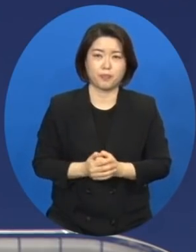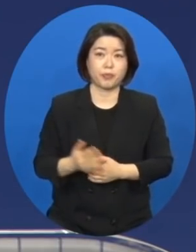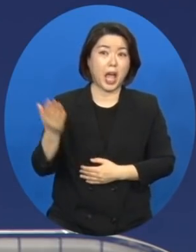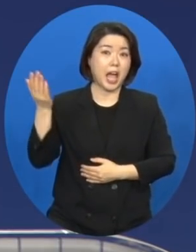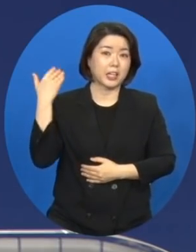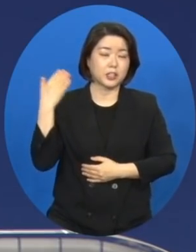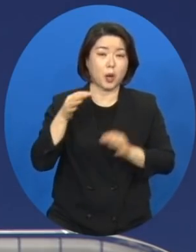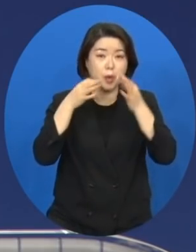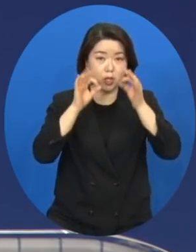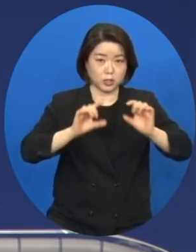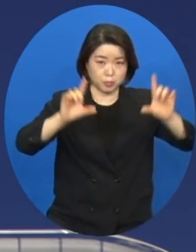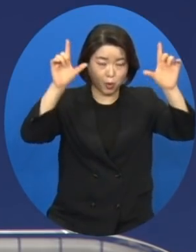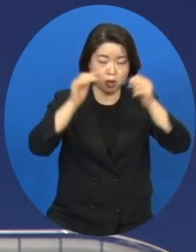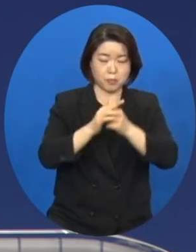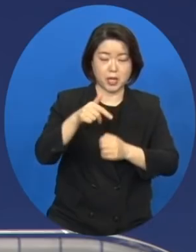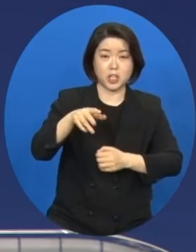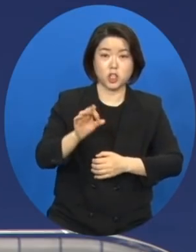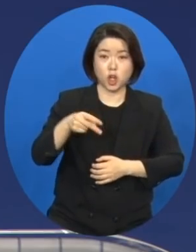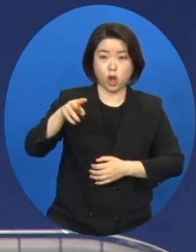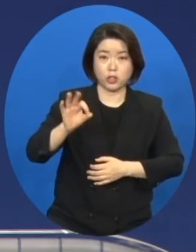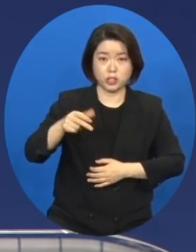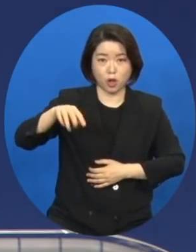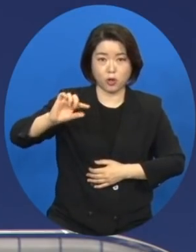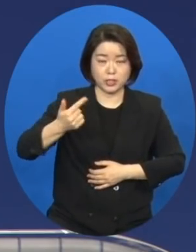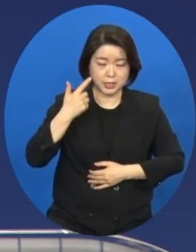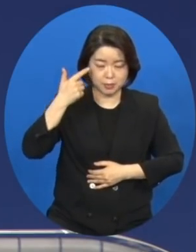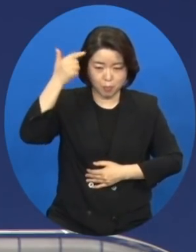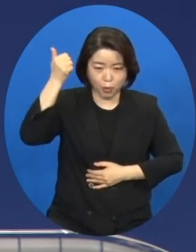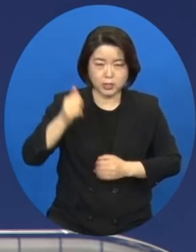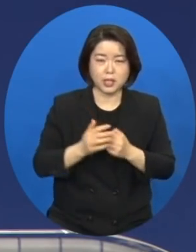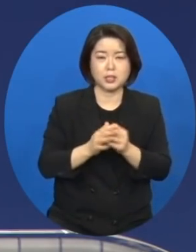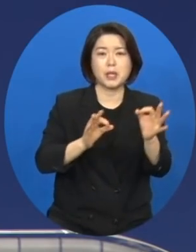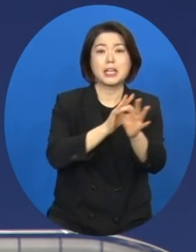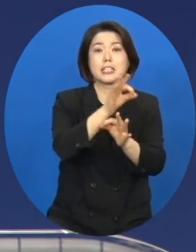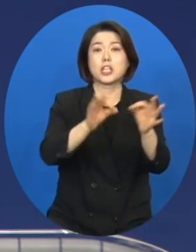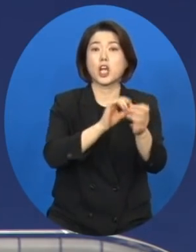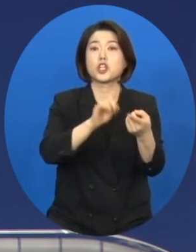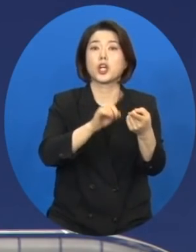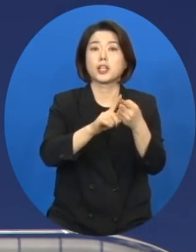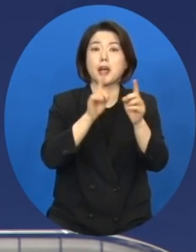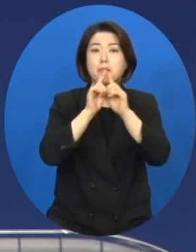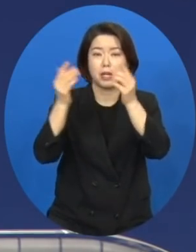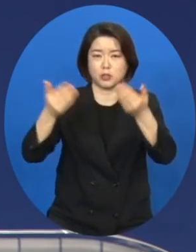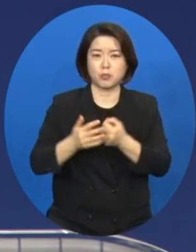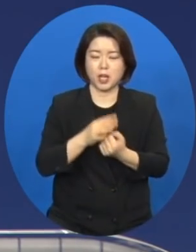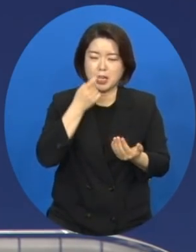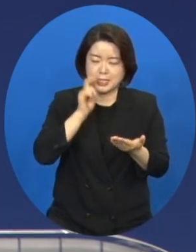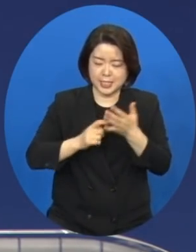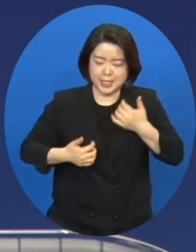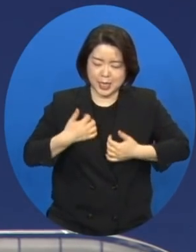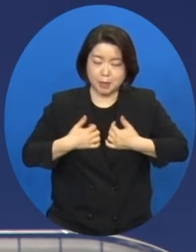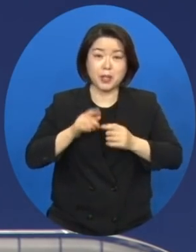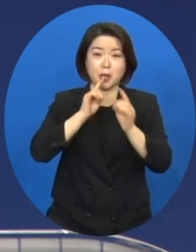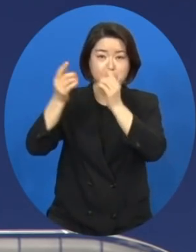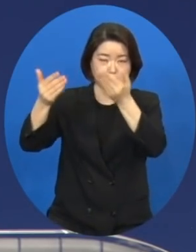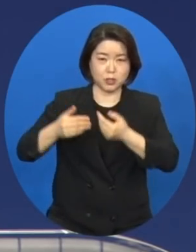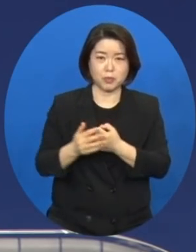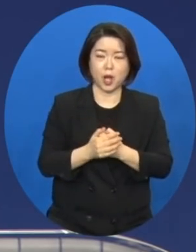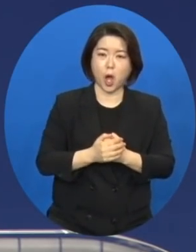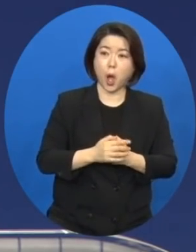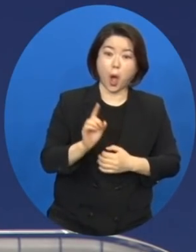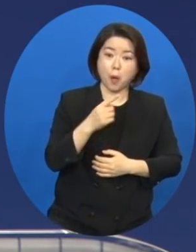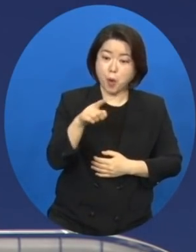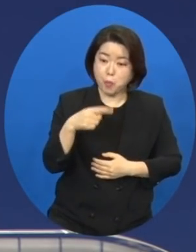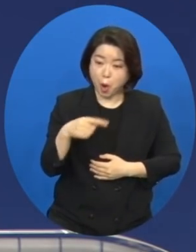금요일날 정성진 목사님께서 재정에 대한 말씀을 해주셨어요. 너무너무 쉽게 재미있게 말씀을 해주셨죠. 뭐니 뭐니 해도